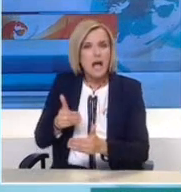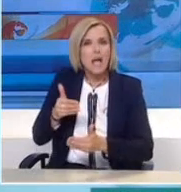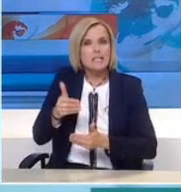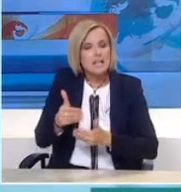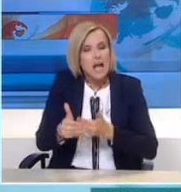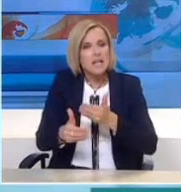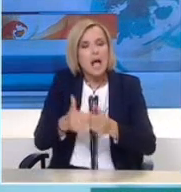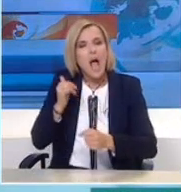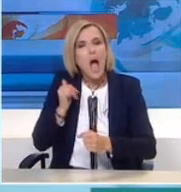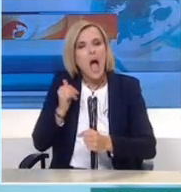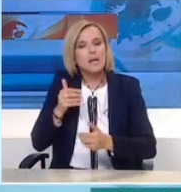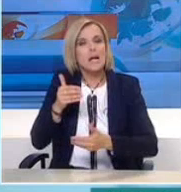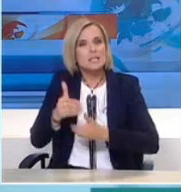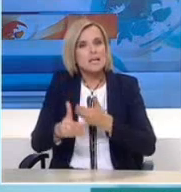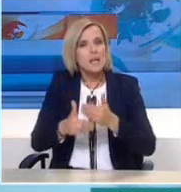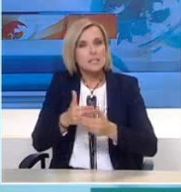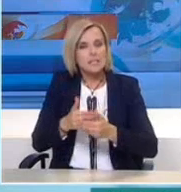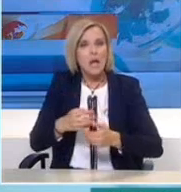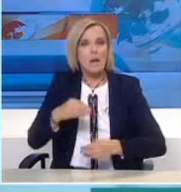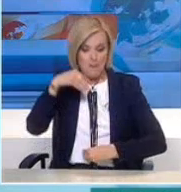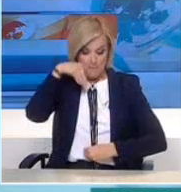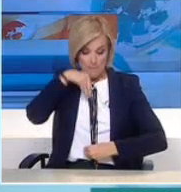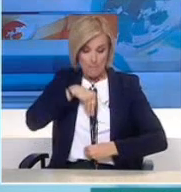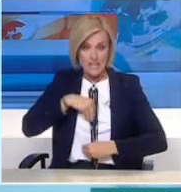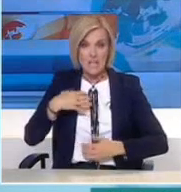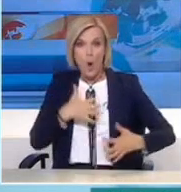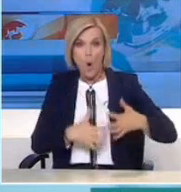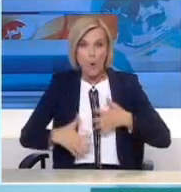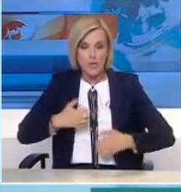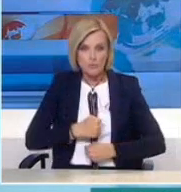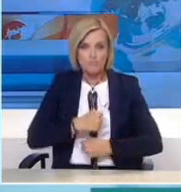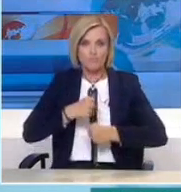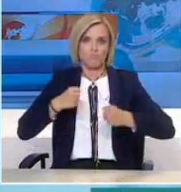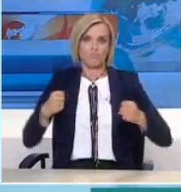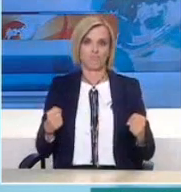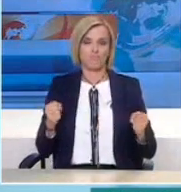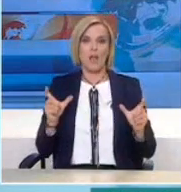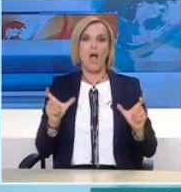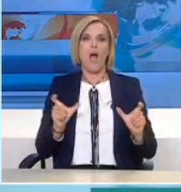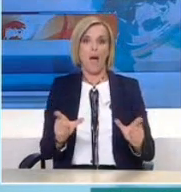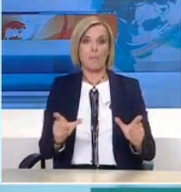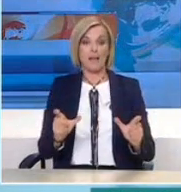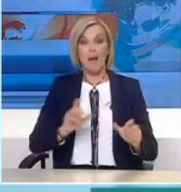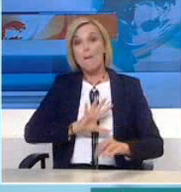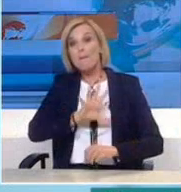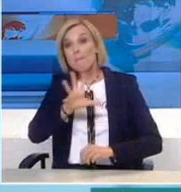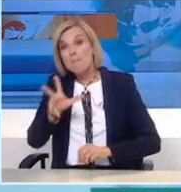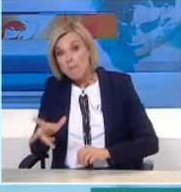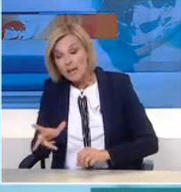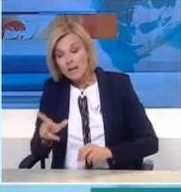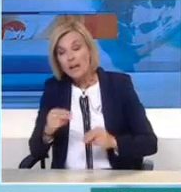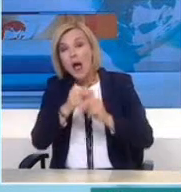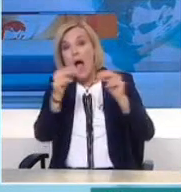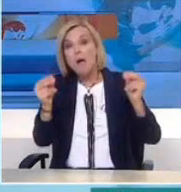σταδιακά μπορούμε, να αποκτήσουμε ανοσία στον πληθυσμό μέχρι να εμφανιστεί ένα αποτελεσματικό εμβόλιο, και γι' αυτό θα σας πω περισσότερα